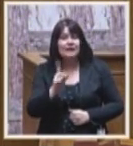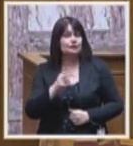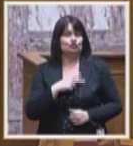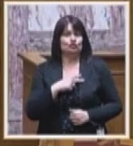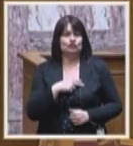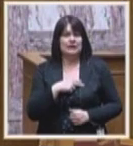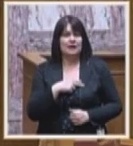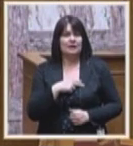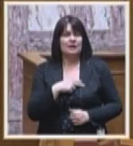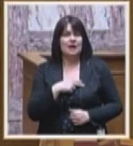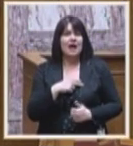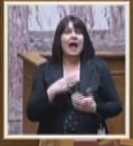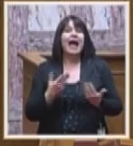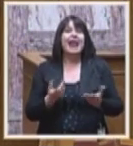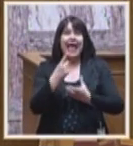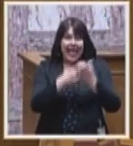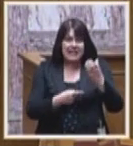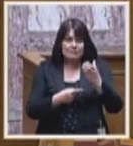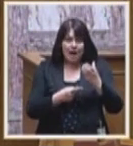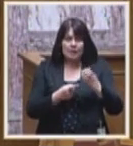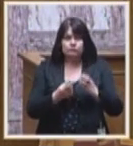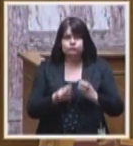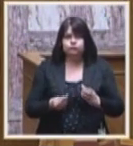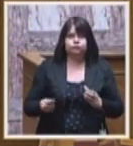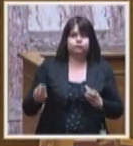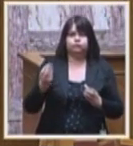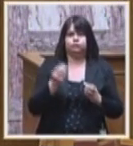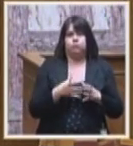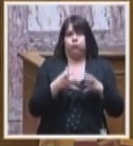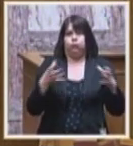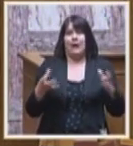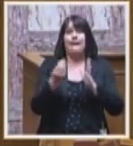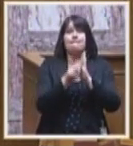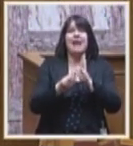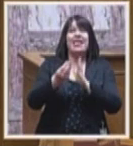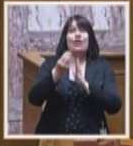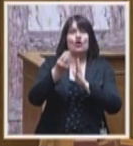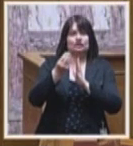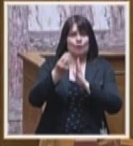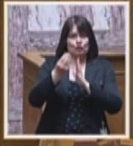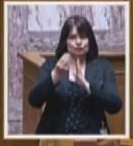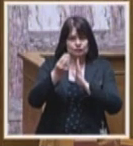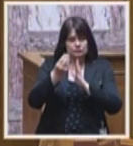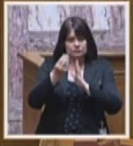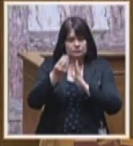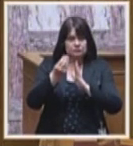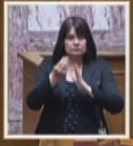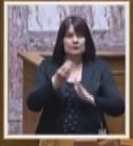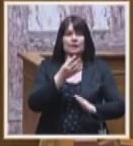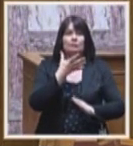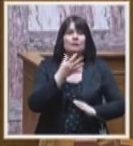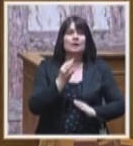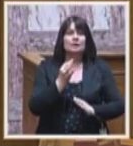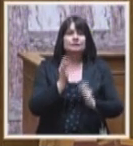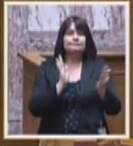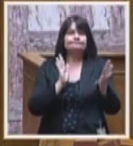αλλά θα φουσκώσουν τα ελλείμματα, θα δημιουργήσουν πληθωρισμό, θα μας φέρουν μπροστά στα εφιαλτικά